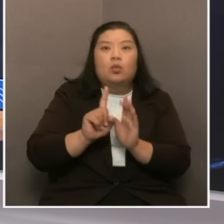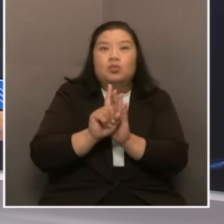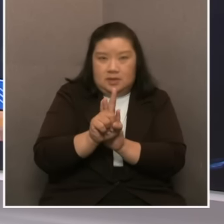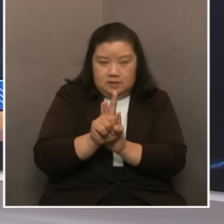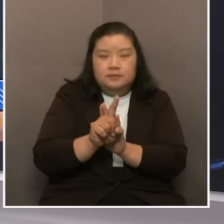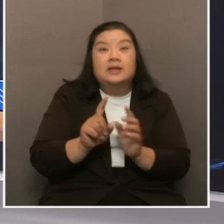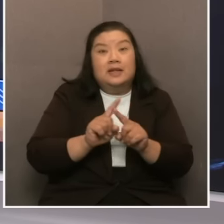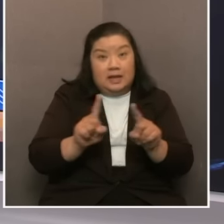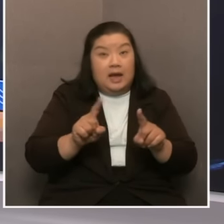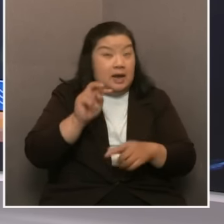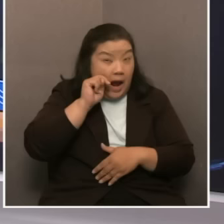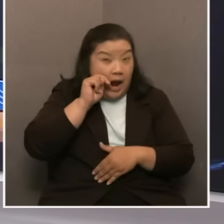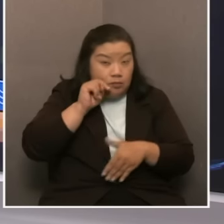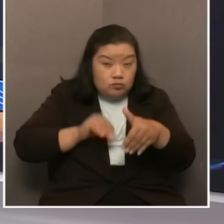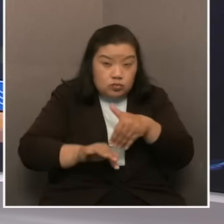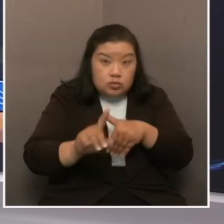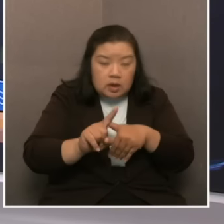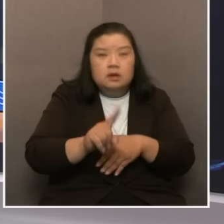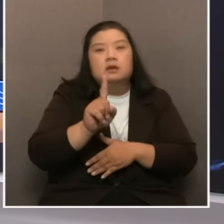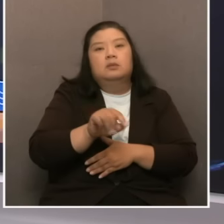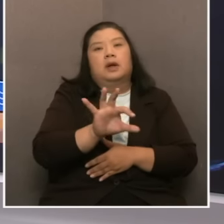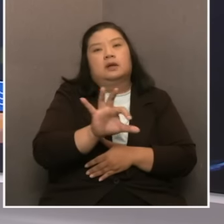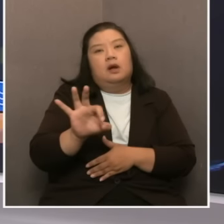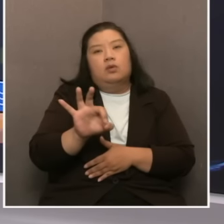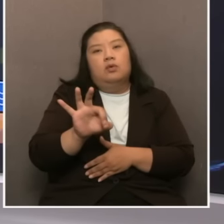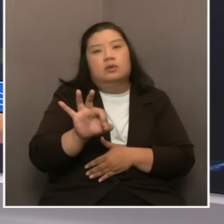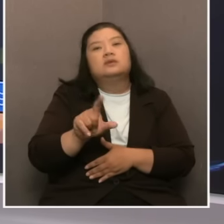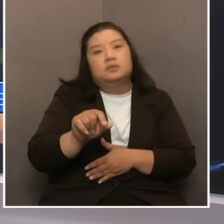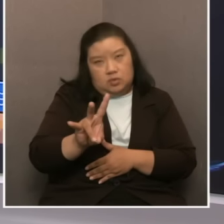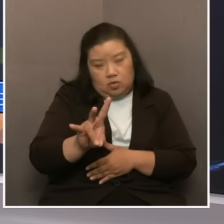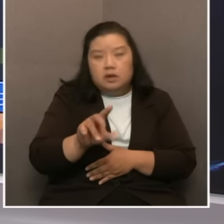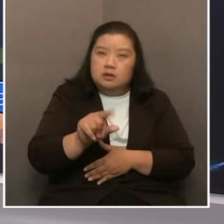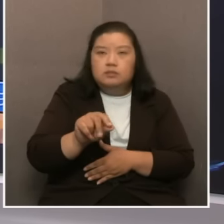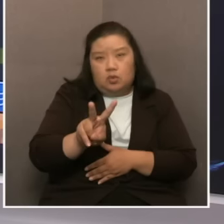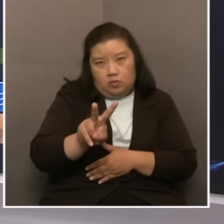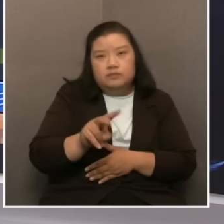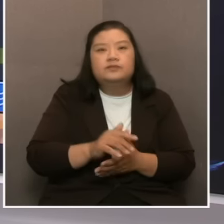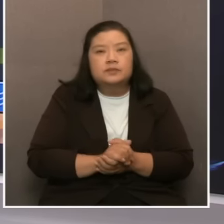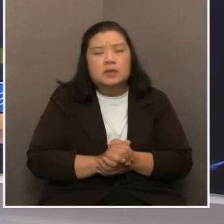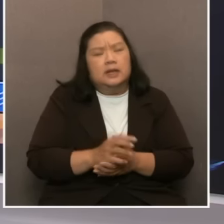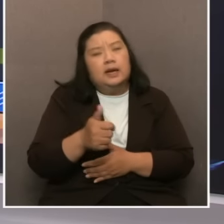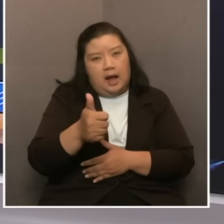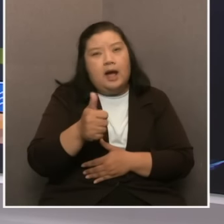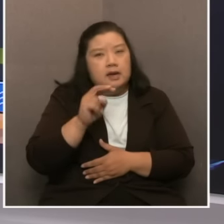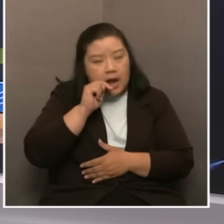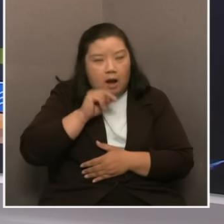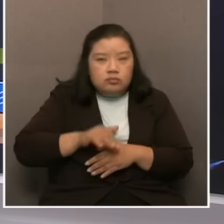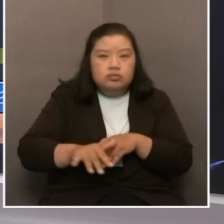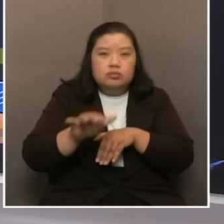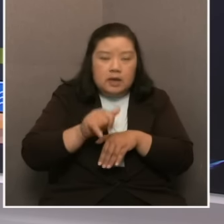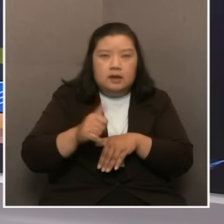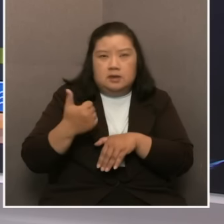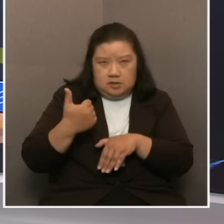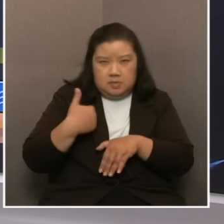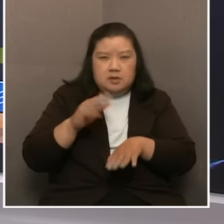ที่ไหลผ่านอยู่ที่ประมาณ 1922 ลบาทเมตรวินาทีคือน้อยกวาความจุประมาณ 50